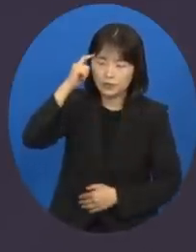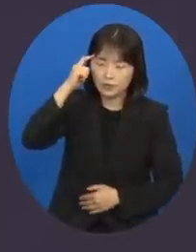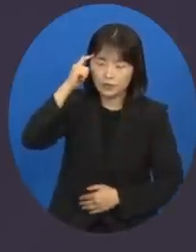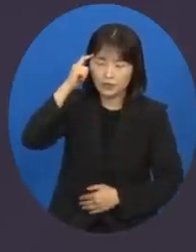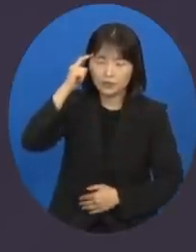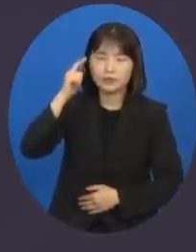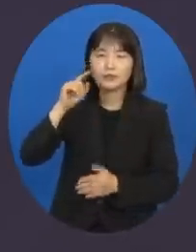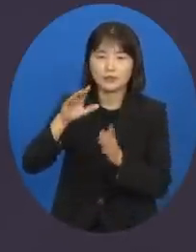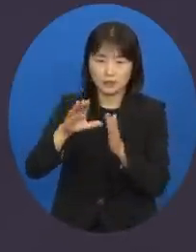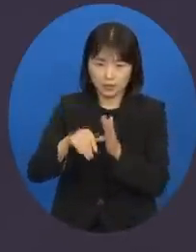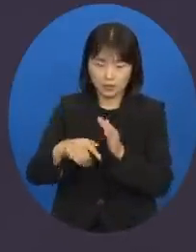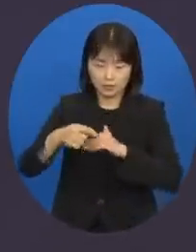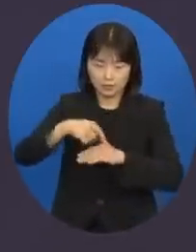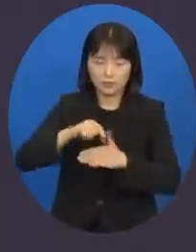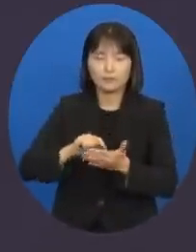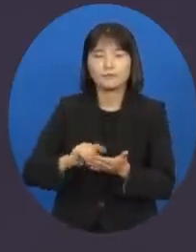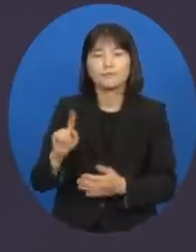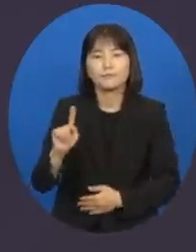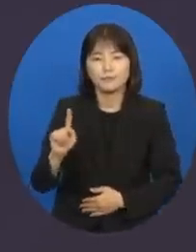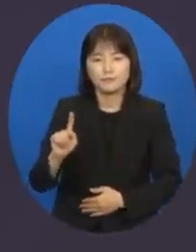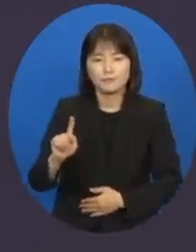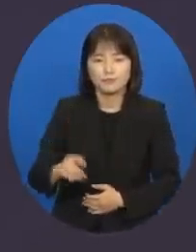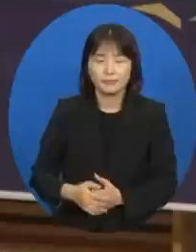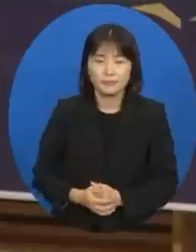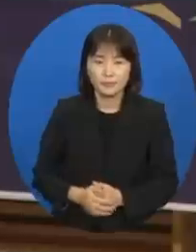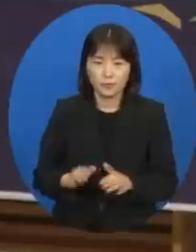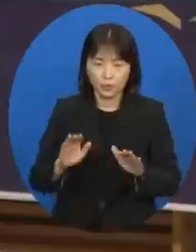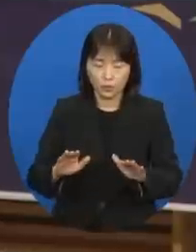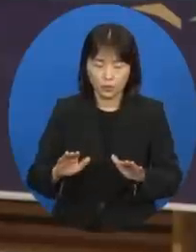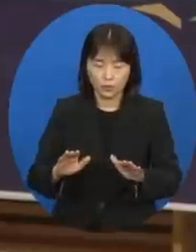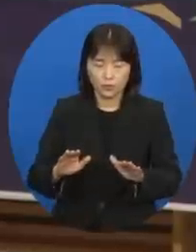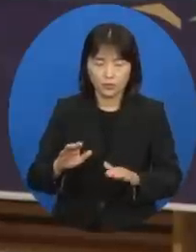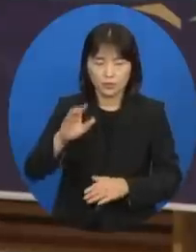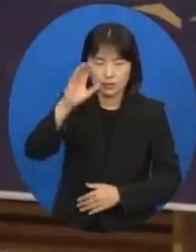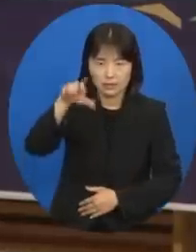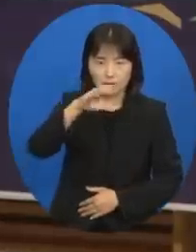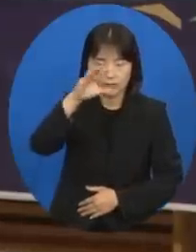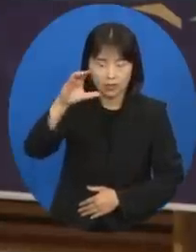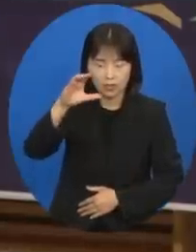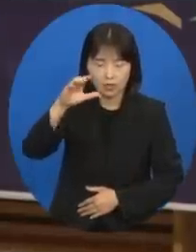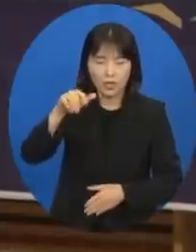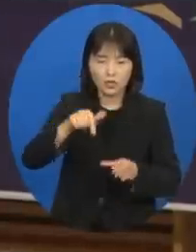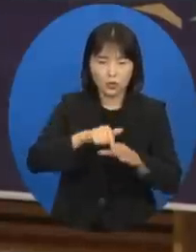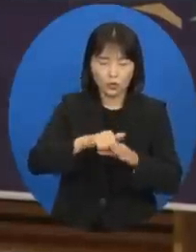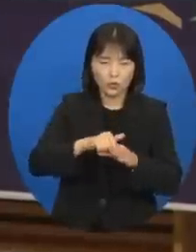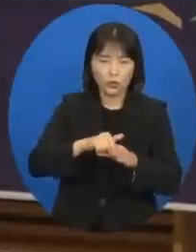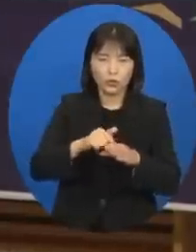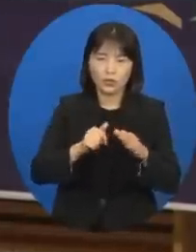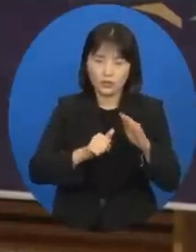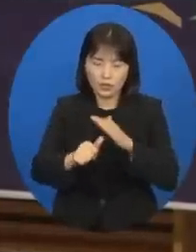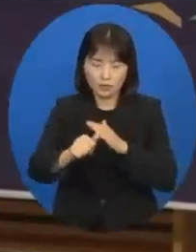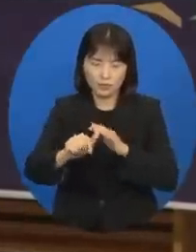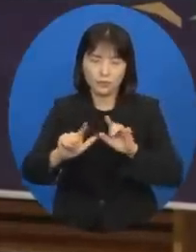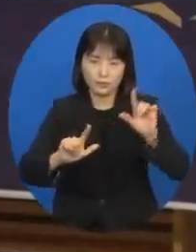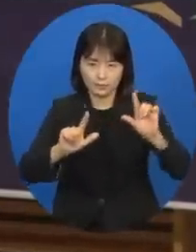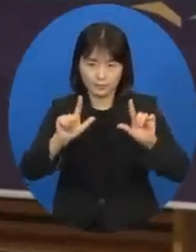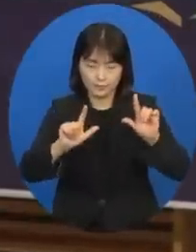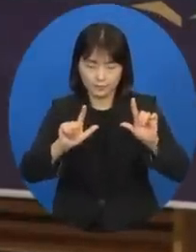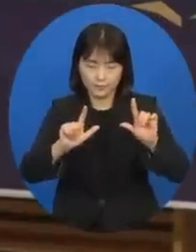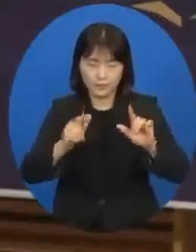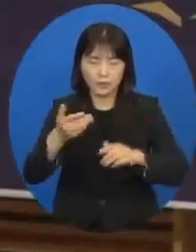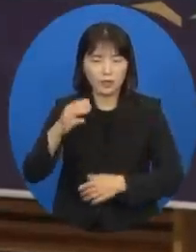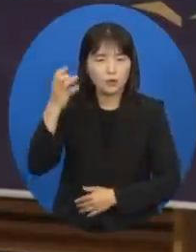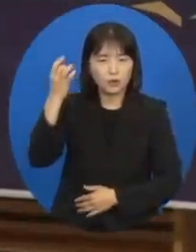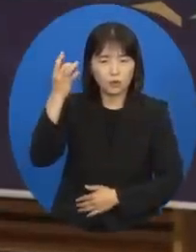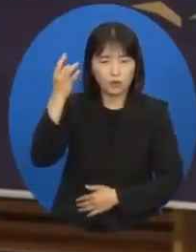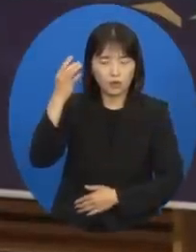어떤 마음이 드십니까? 오늘날 십자가는 기독교의 대표적인 상징물이 되었죠. 그러나 원래